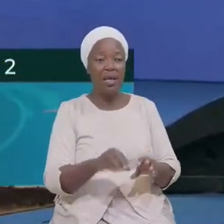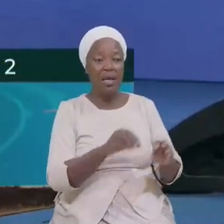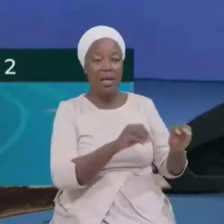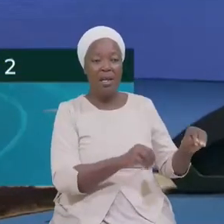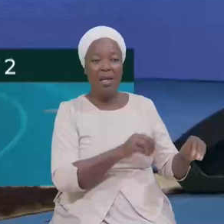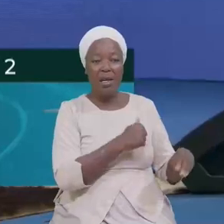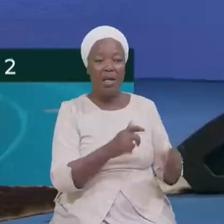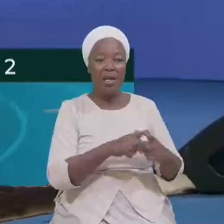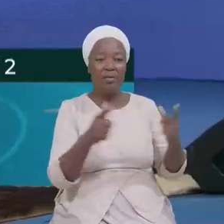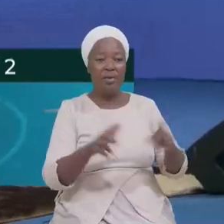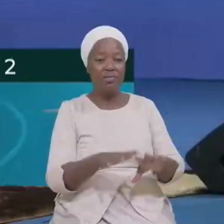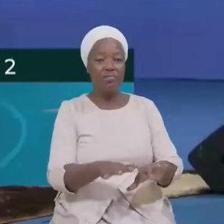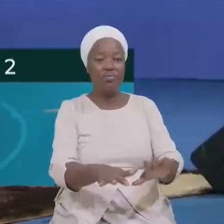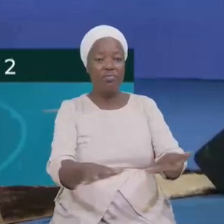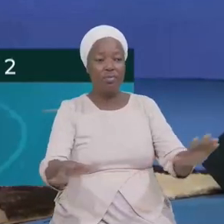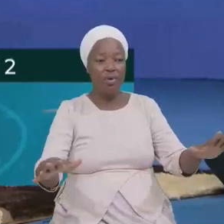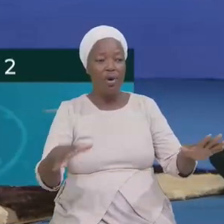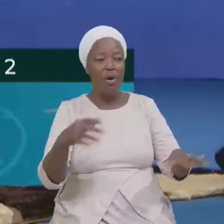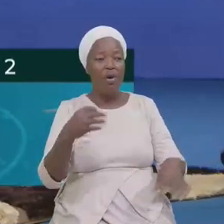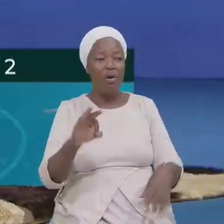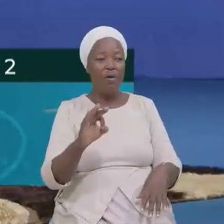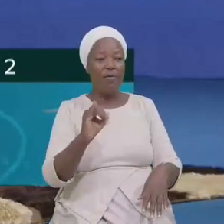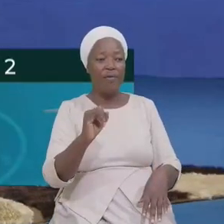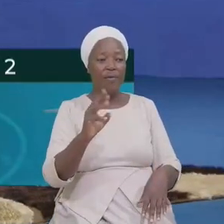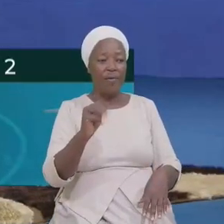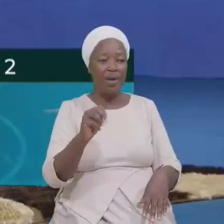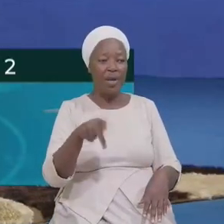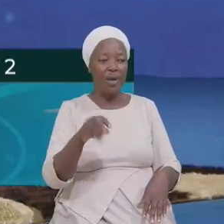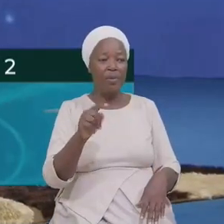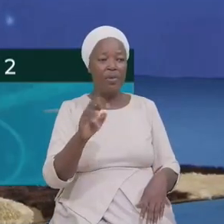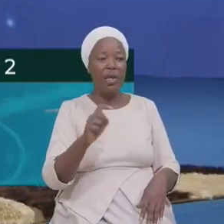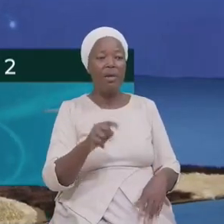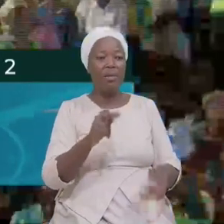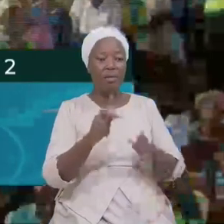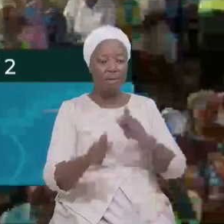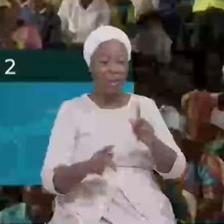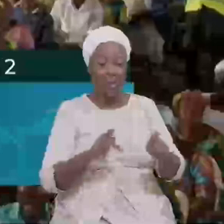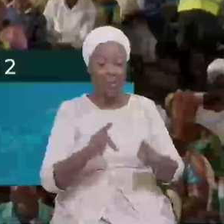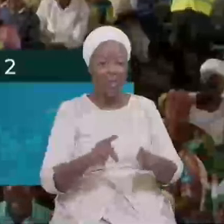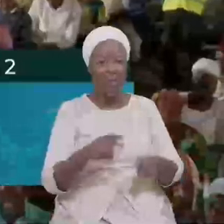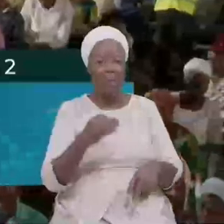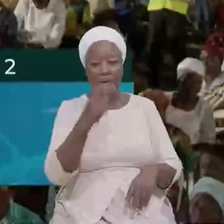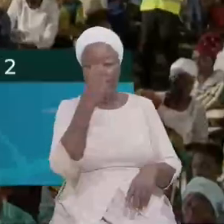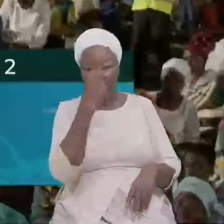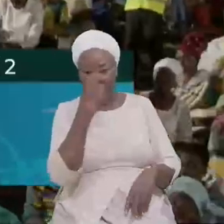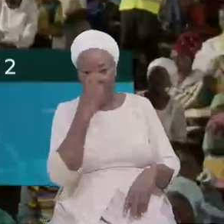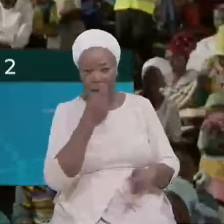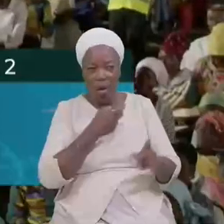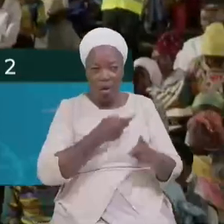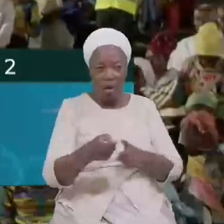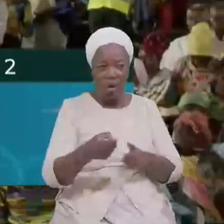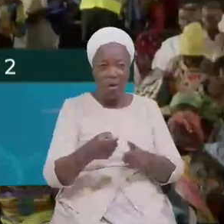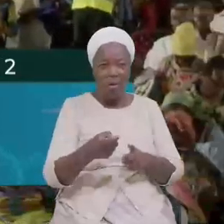Sous ses portiques étaient couchés en grand nombre des malades, des aveugles, des boiteux,